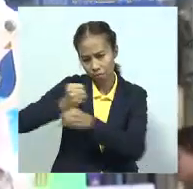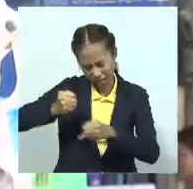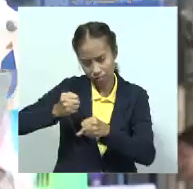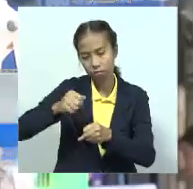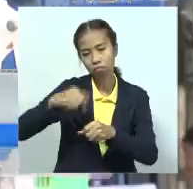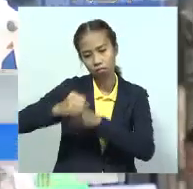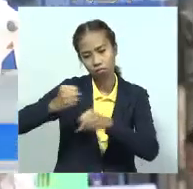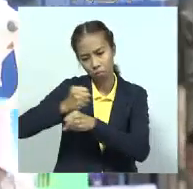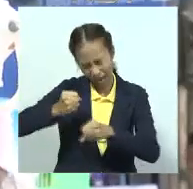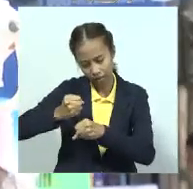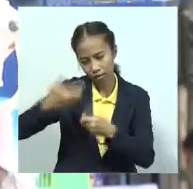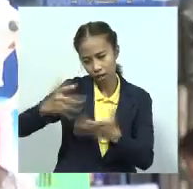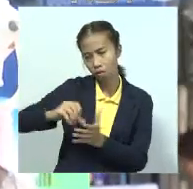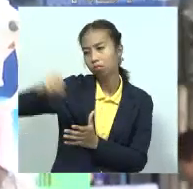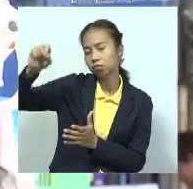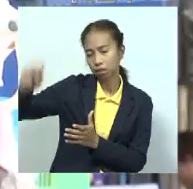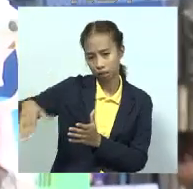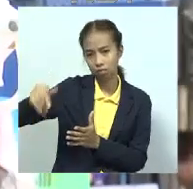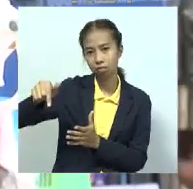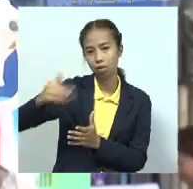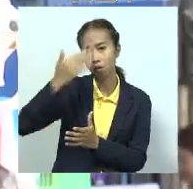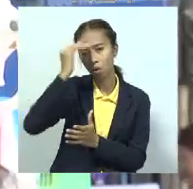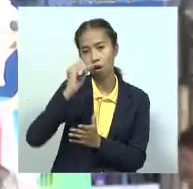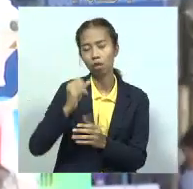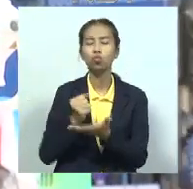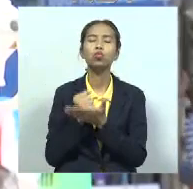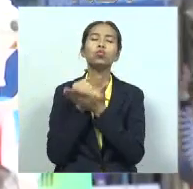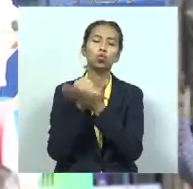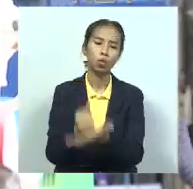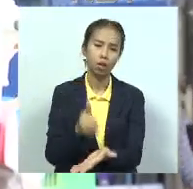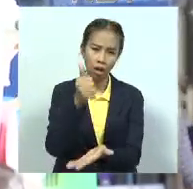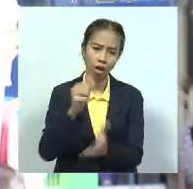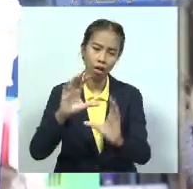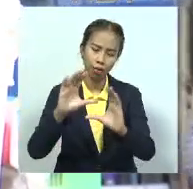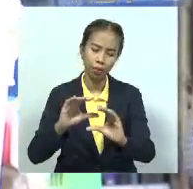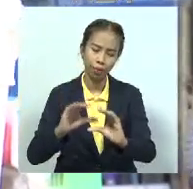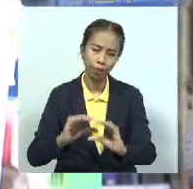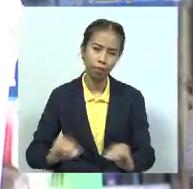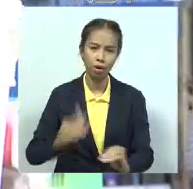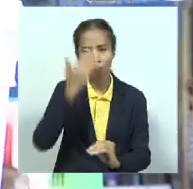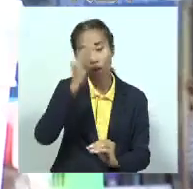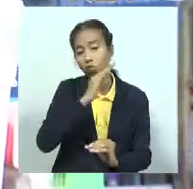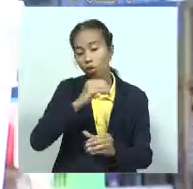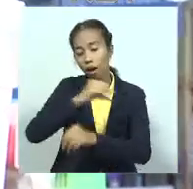ดถุงให้ดีก่อนทิ้งมันถึงจะไม่ค่อยมันจะลดไปใช่ไม่กระจาย